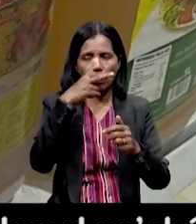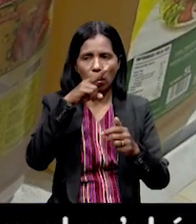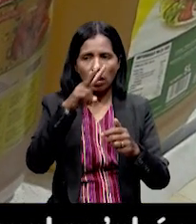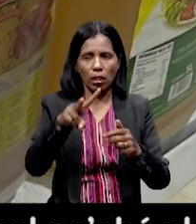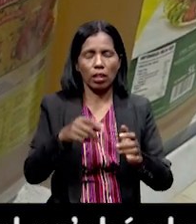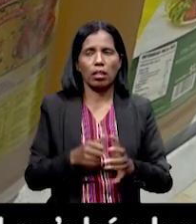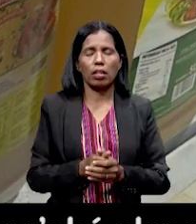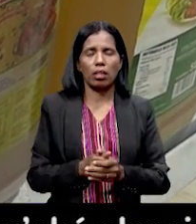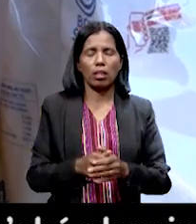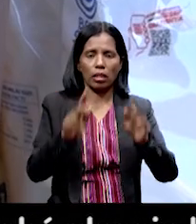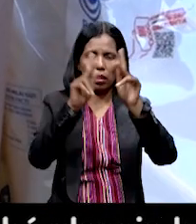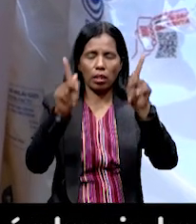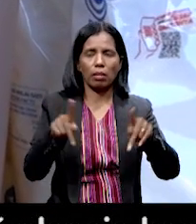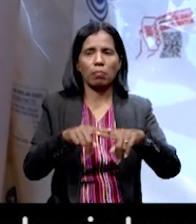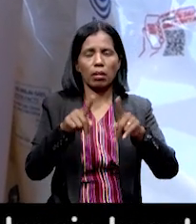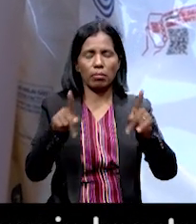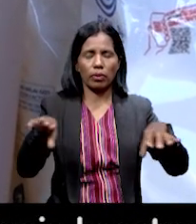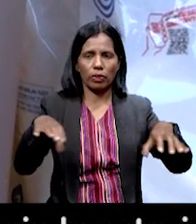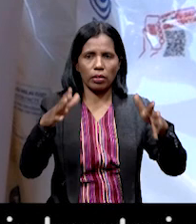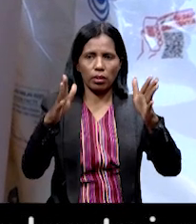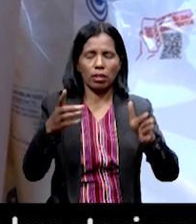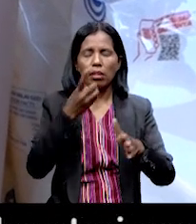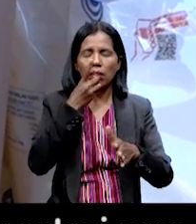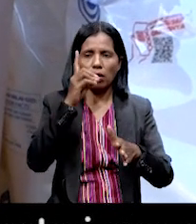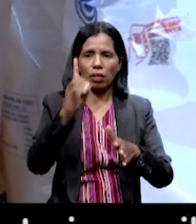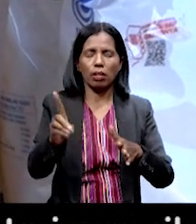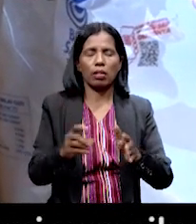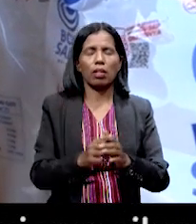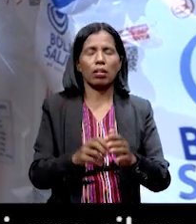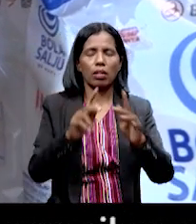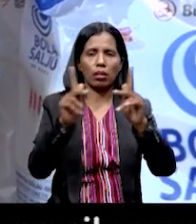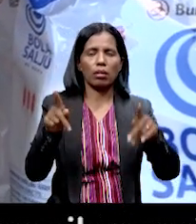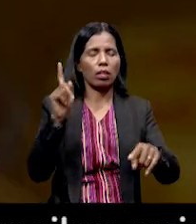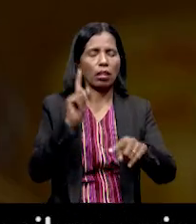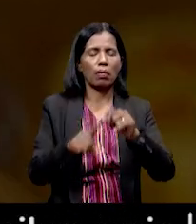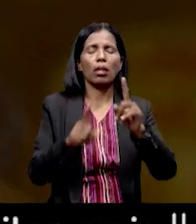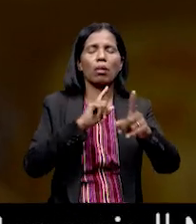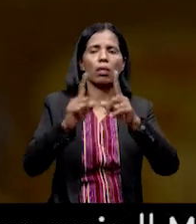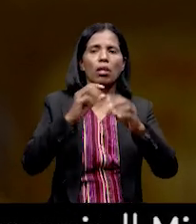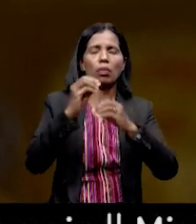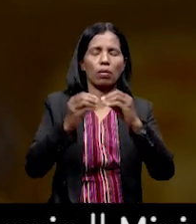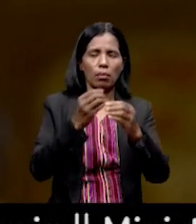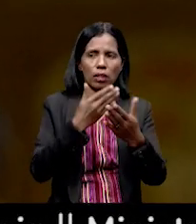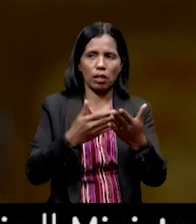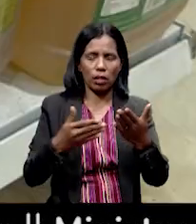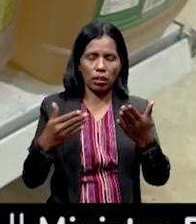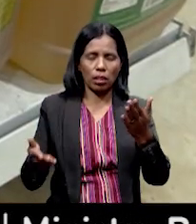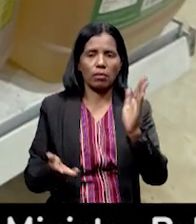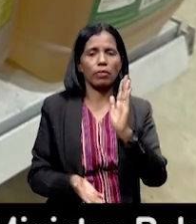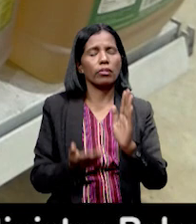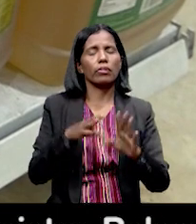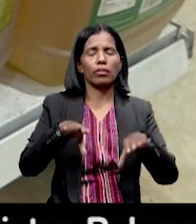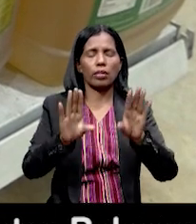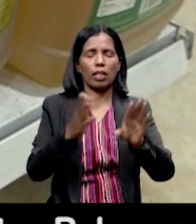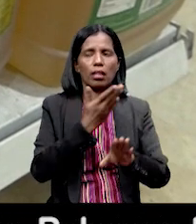iha kapital Dili mai be funsionari sira deklara na im baloza labele halo explikasaun kona basa sam presu sae. Antes